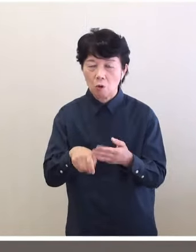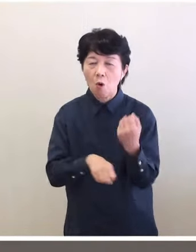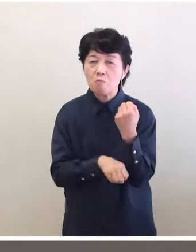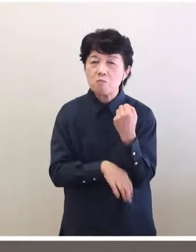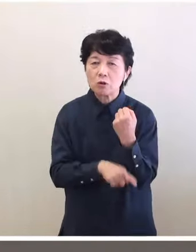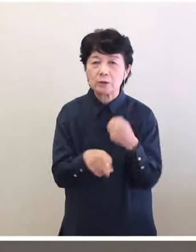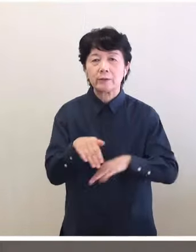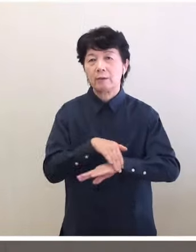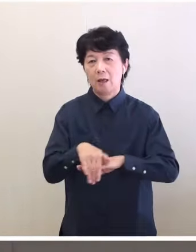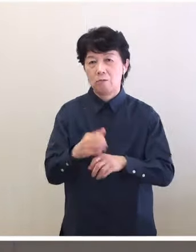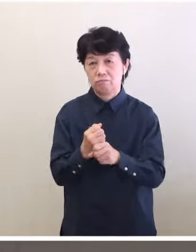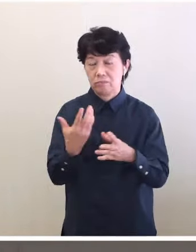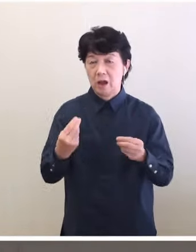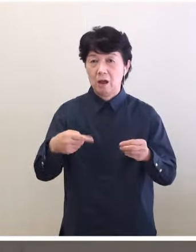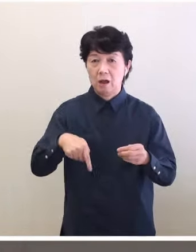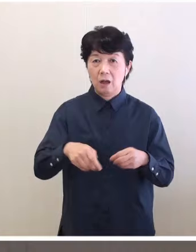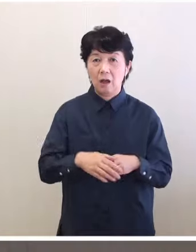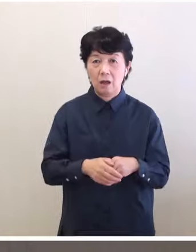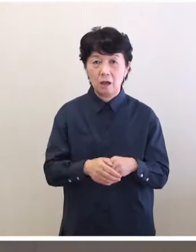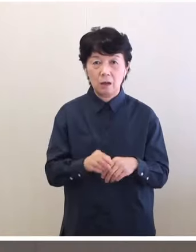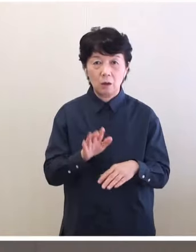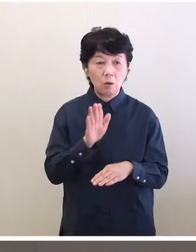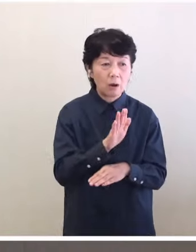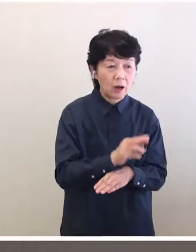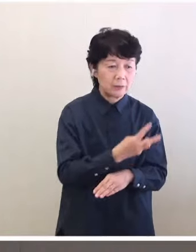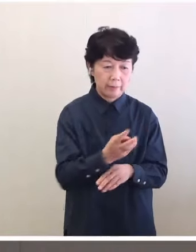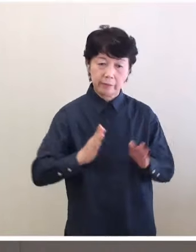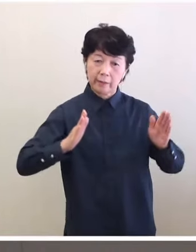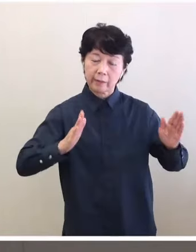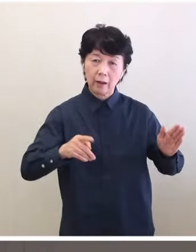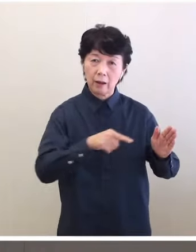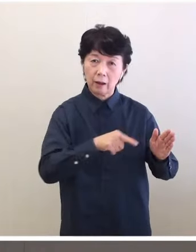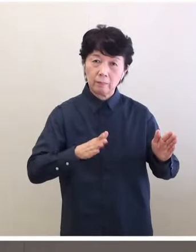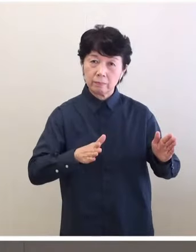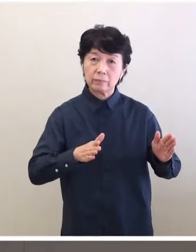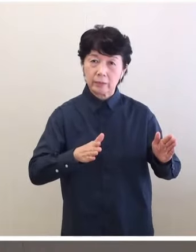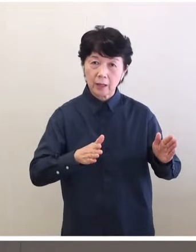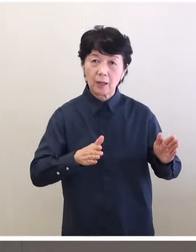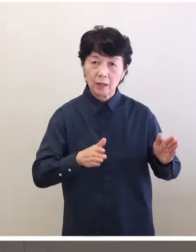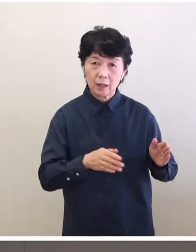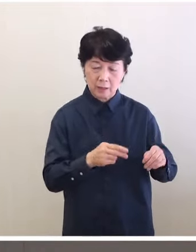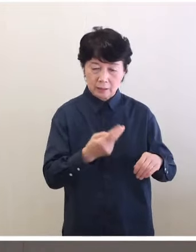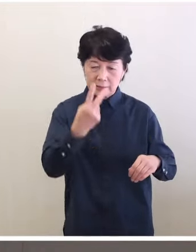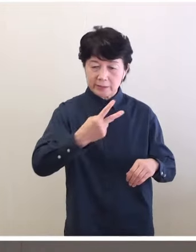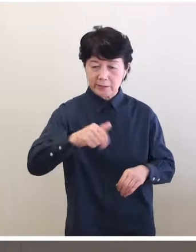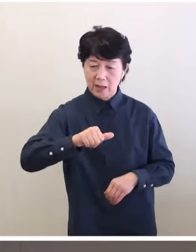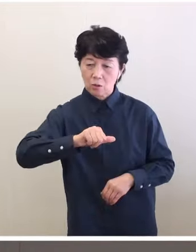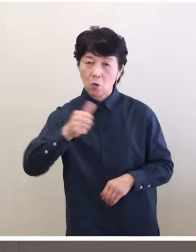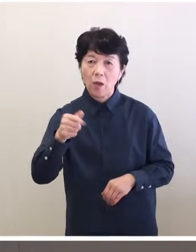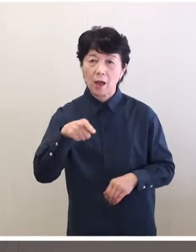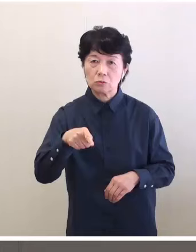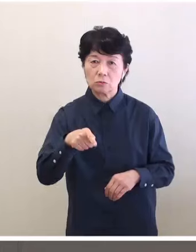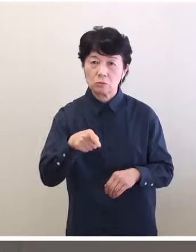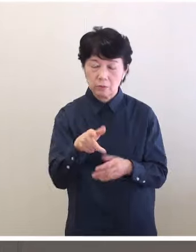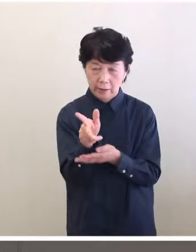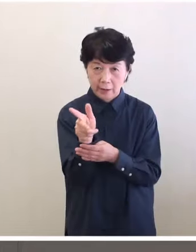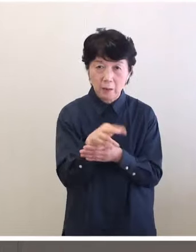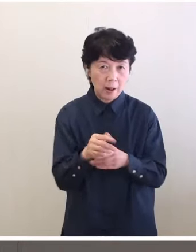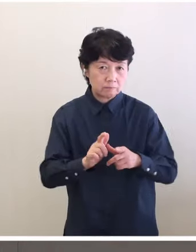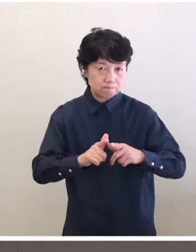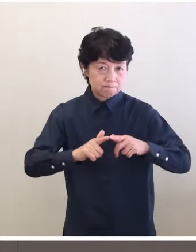計画では、これから3カ年をかけてさらに2500台増設をすると